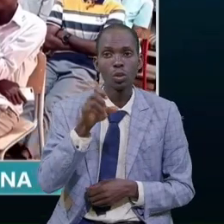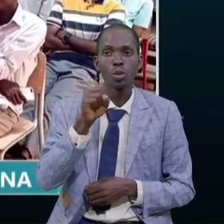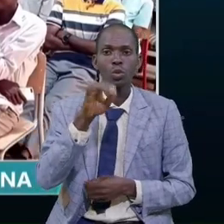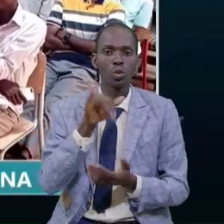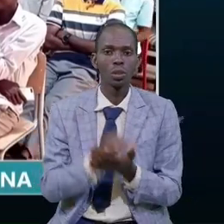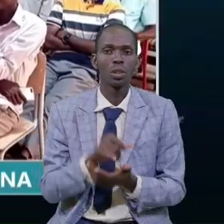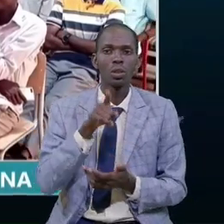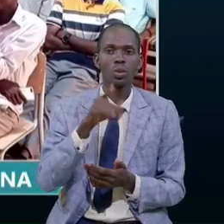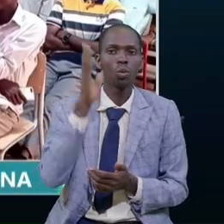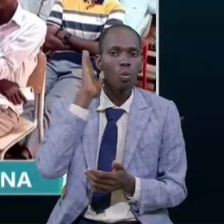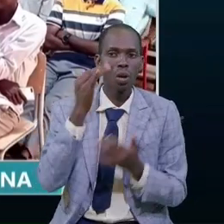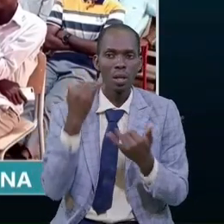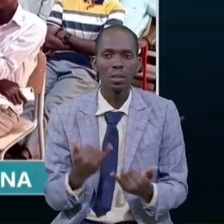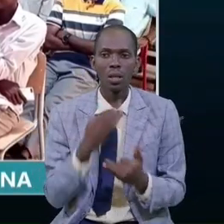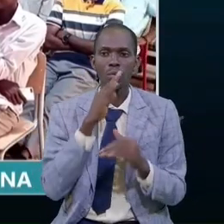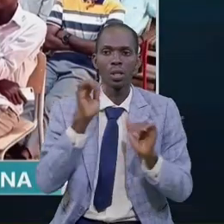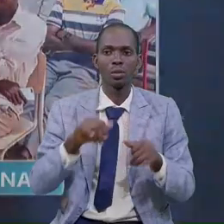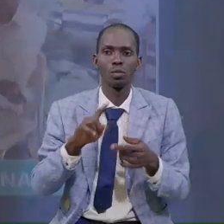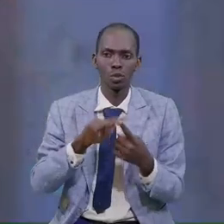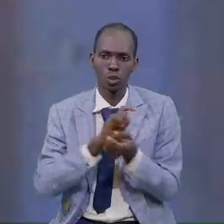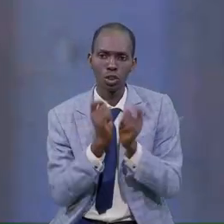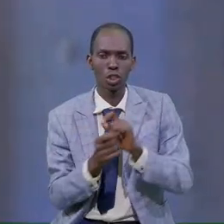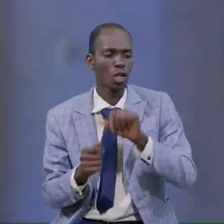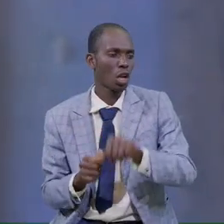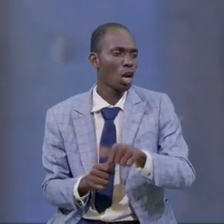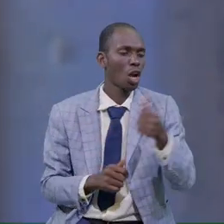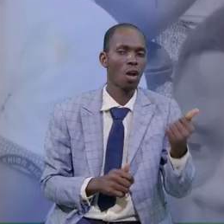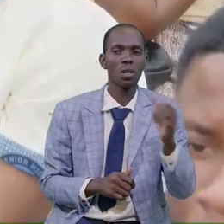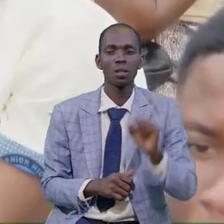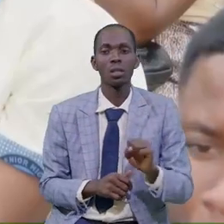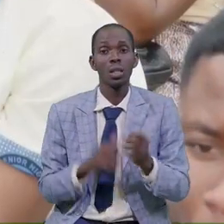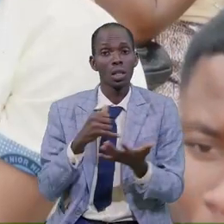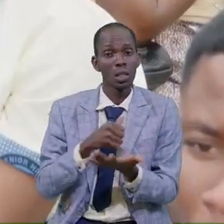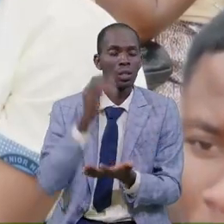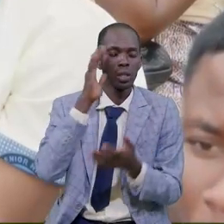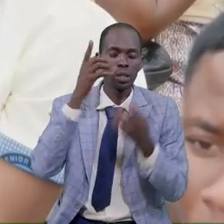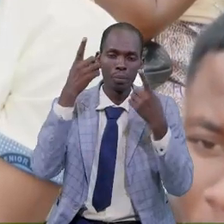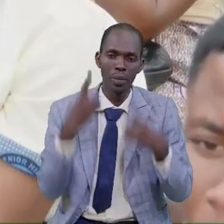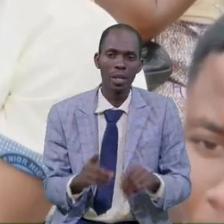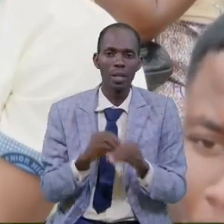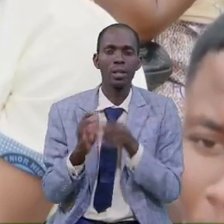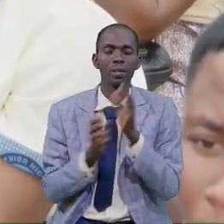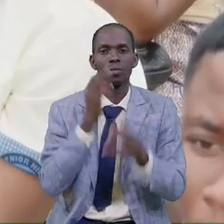maintenant changer les autres. Et ça va arriver.